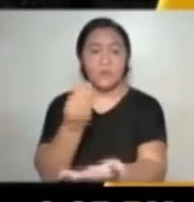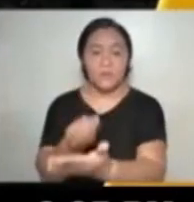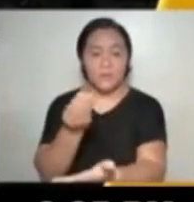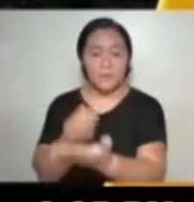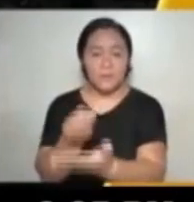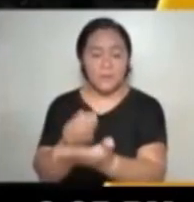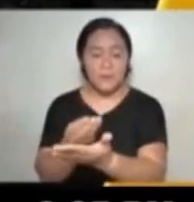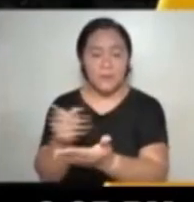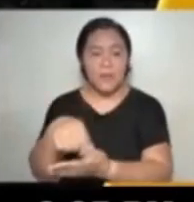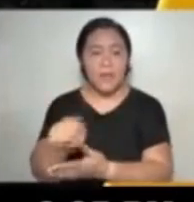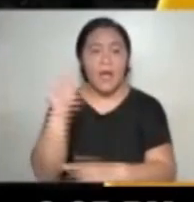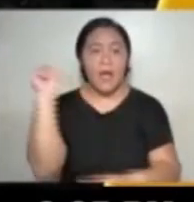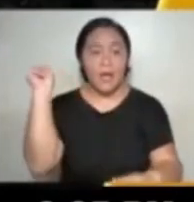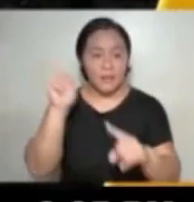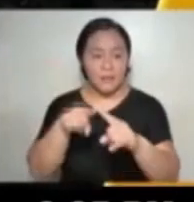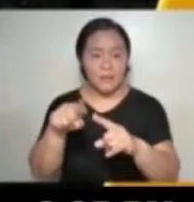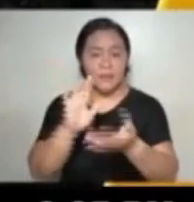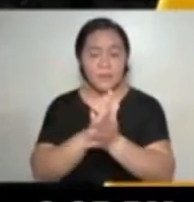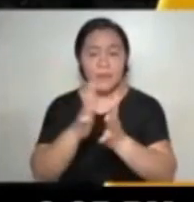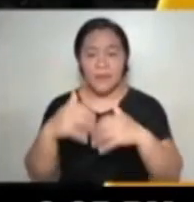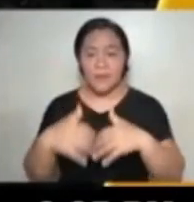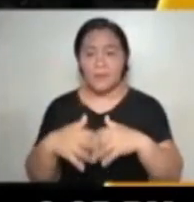kakayanan na tumayo sa sarili nilang mga paa